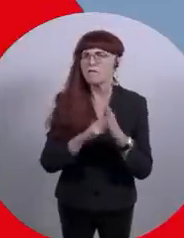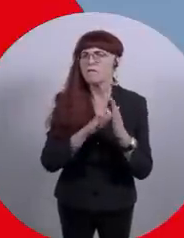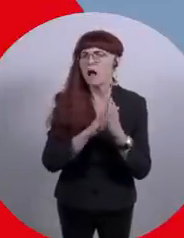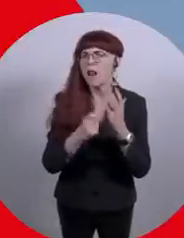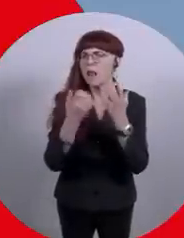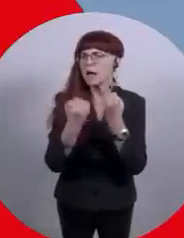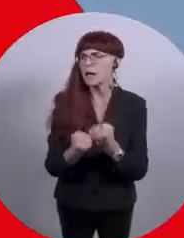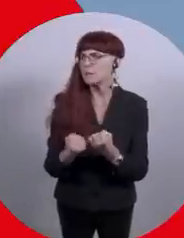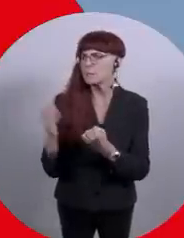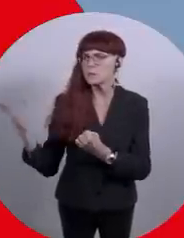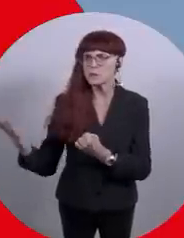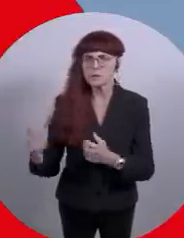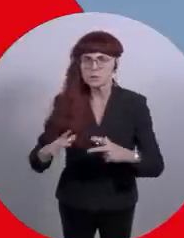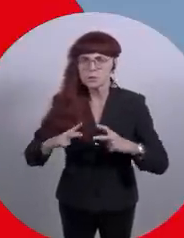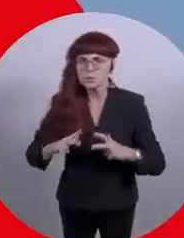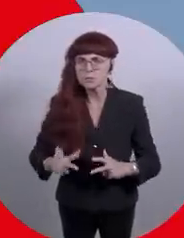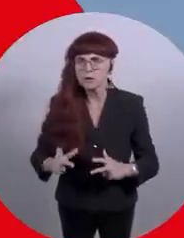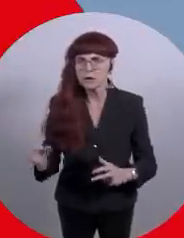sagen